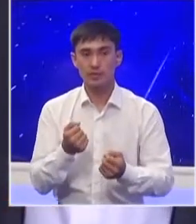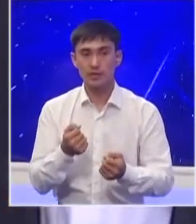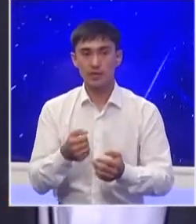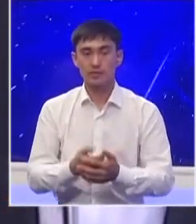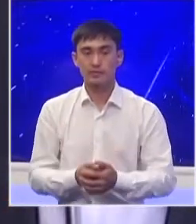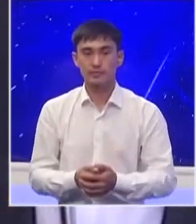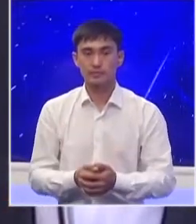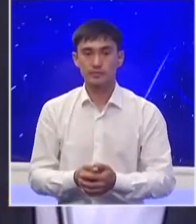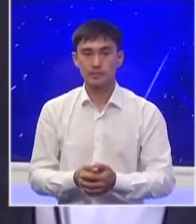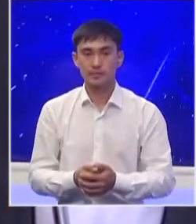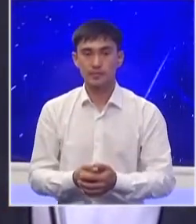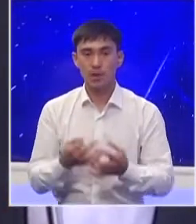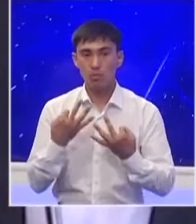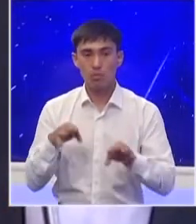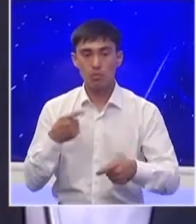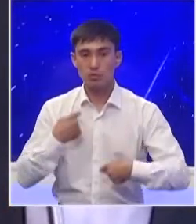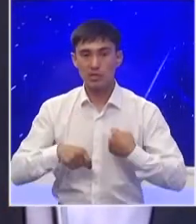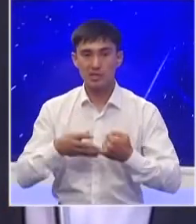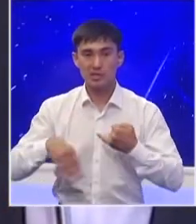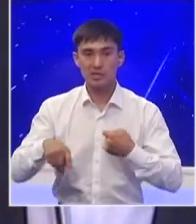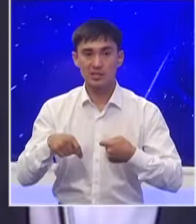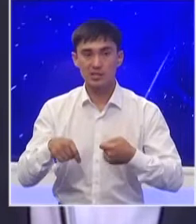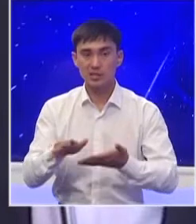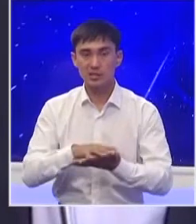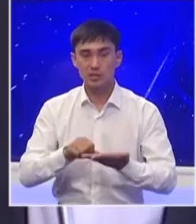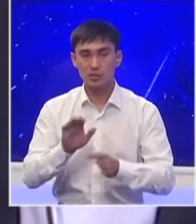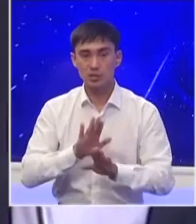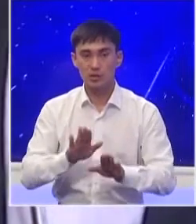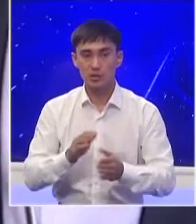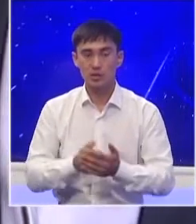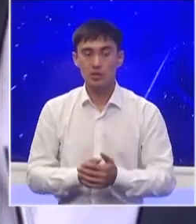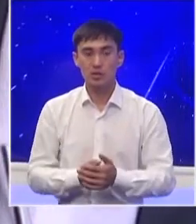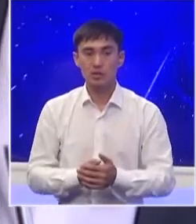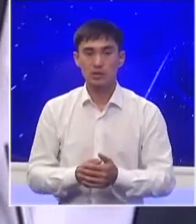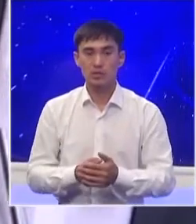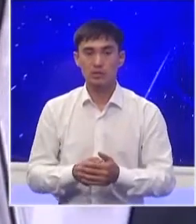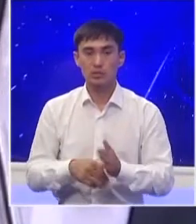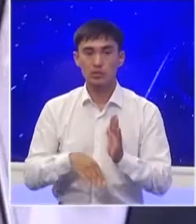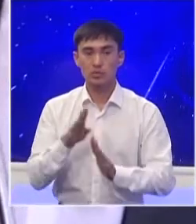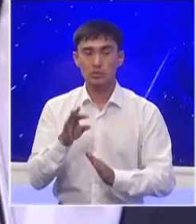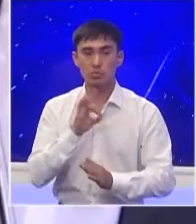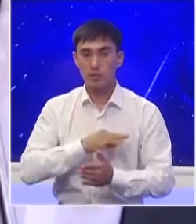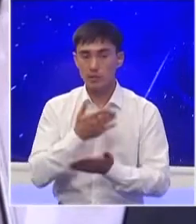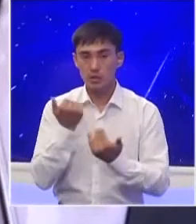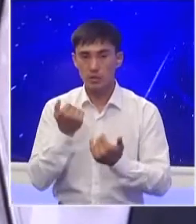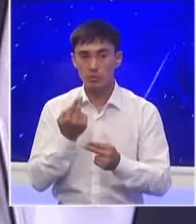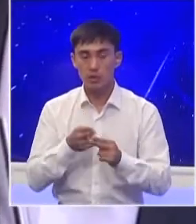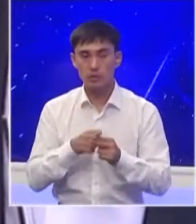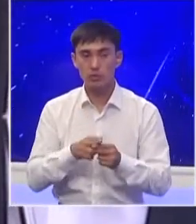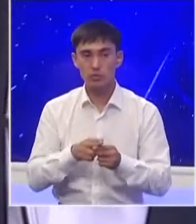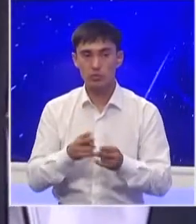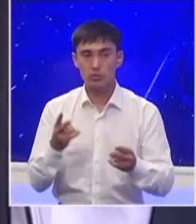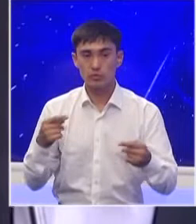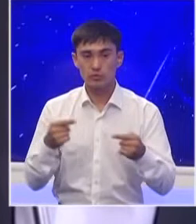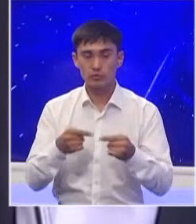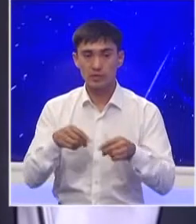бітіндер? Босқа жерді құртасындар, босқа адамдардың, оларды өзі біледі, одан біз пайда да жоқ оған. Минус көйтеді. Содан